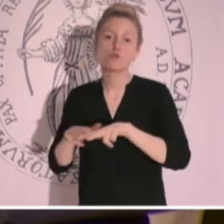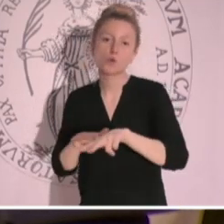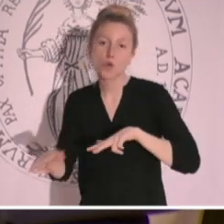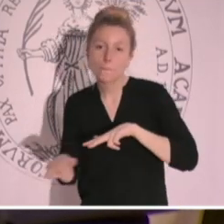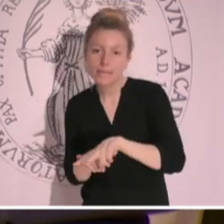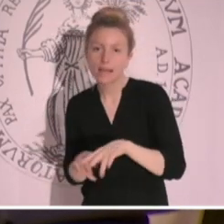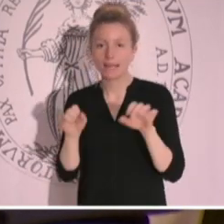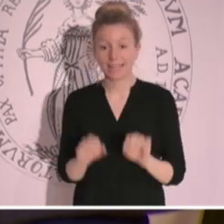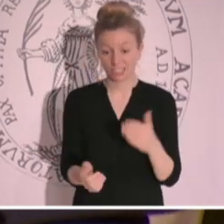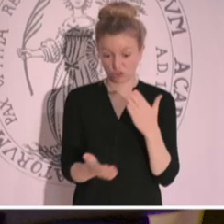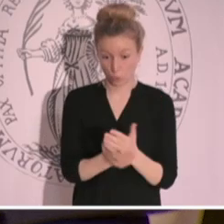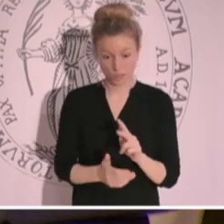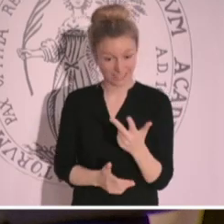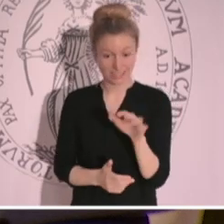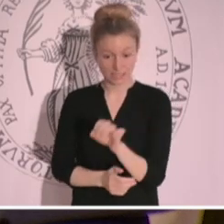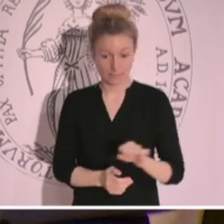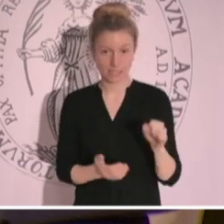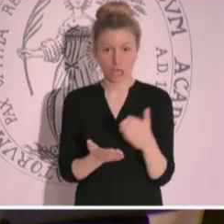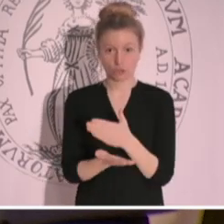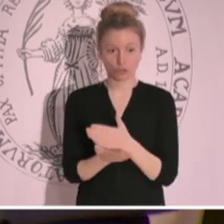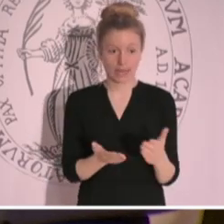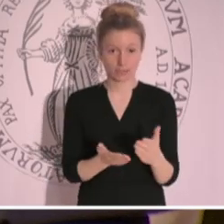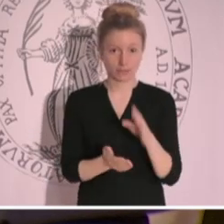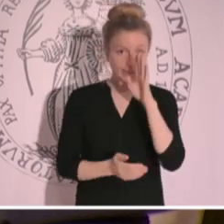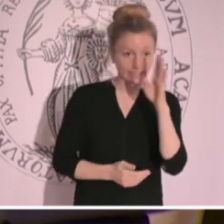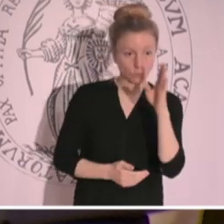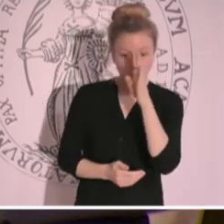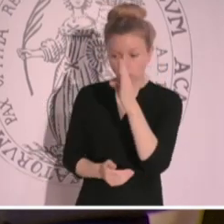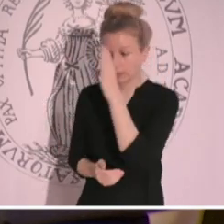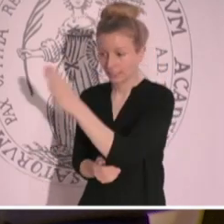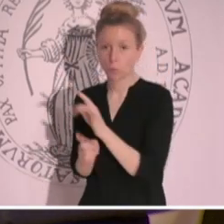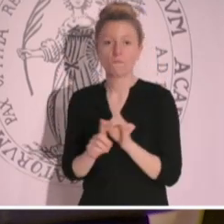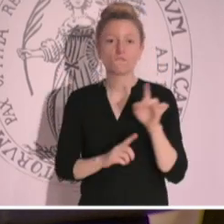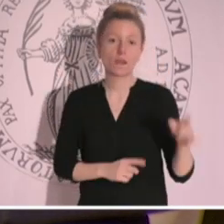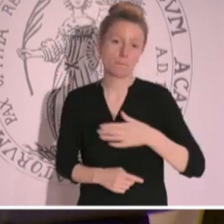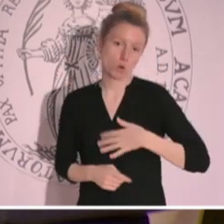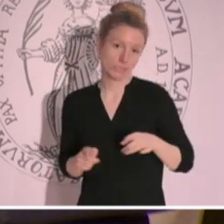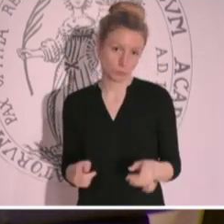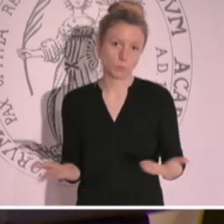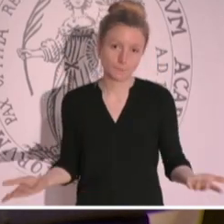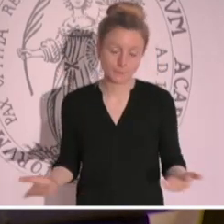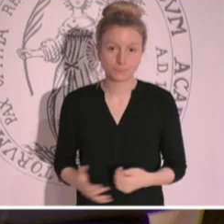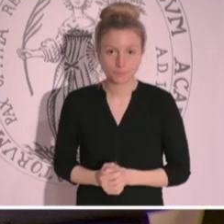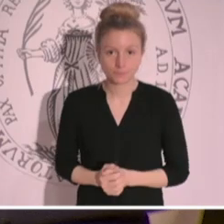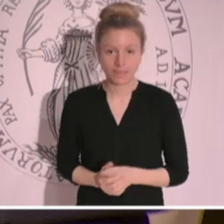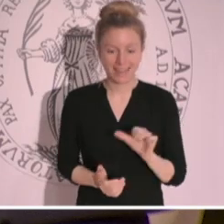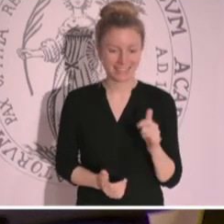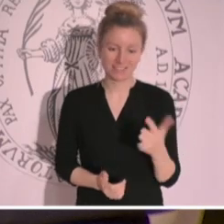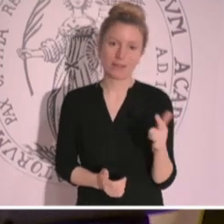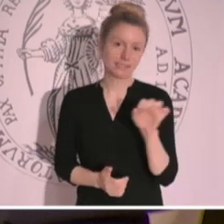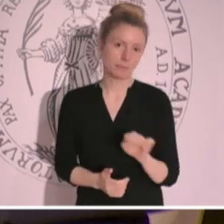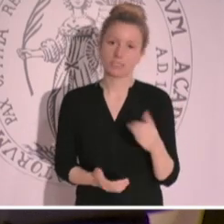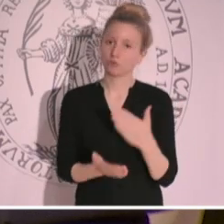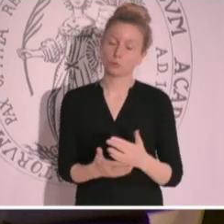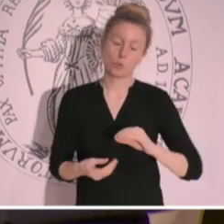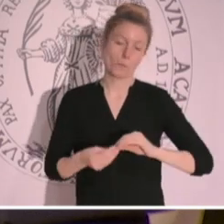Sie schon ab dem dritten Semester. Das heißt, die ersten 3 Semester sind schon ein bisschen umfangreicher und die haben es in sich. Aber wenn Sie das verstanden haben,